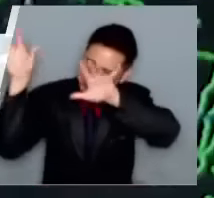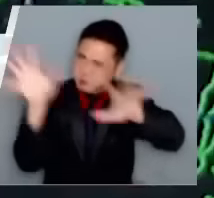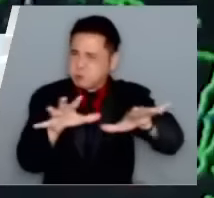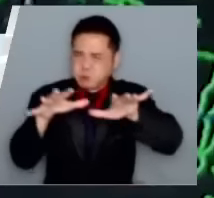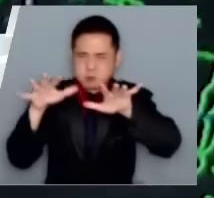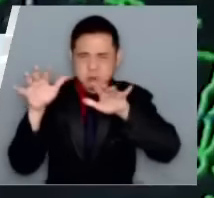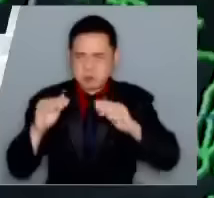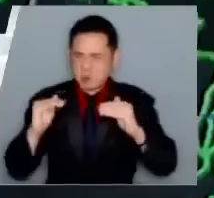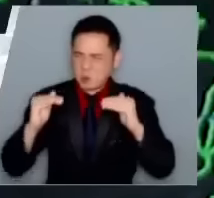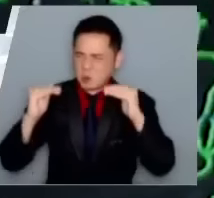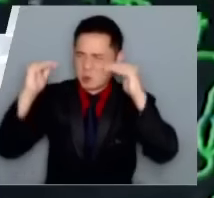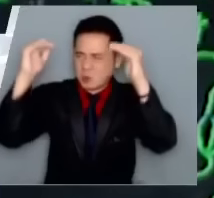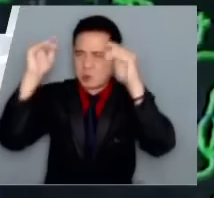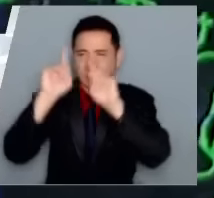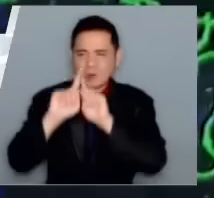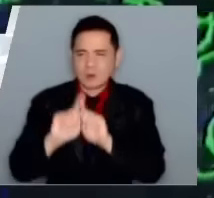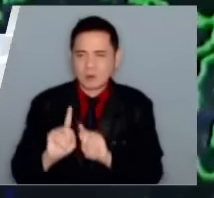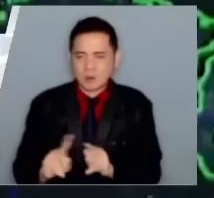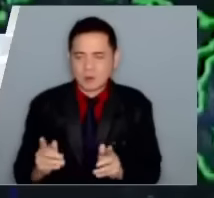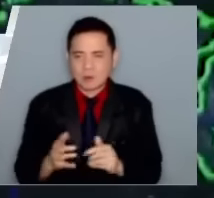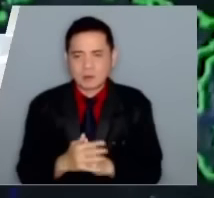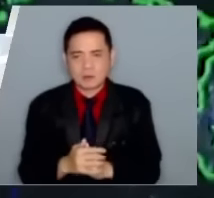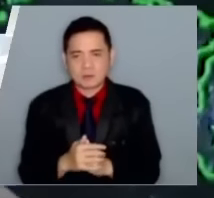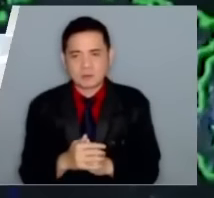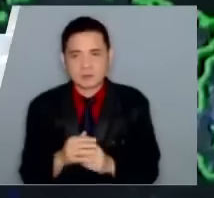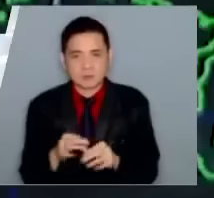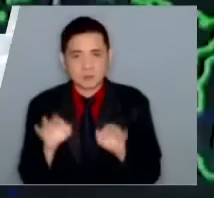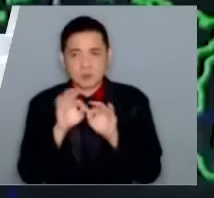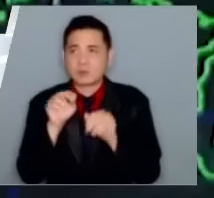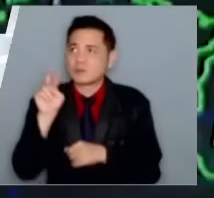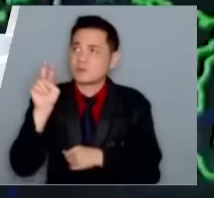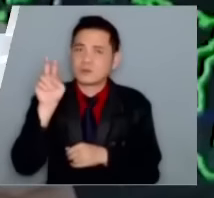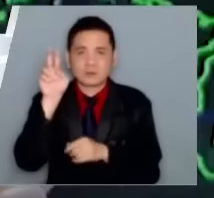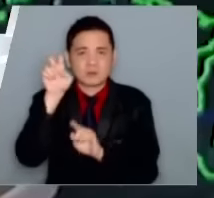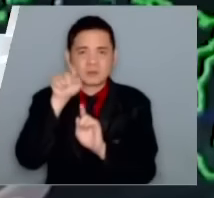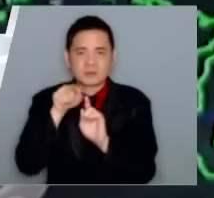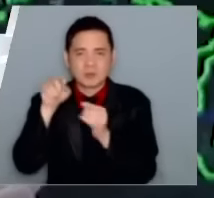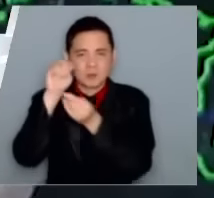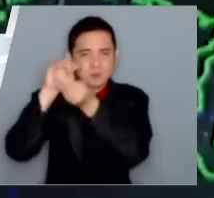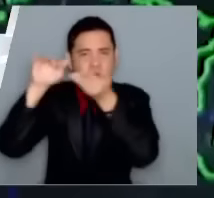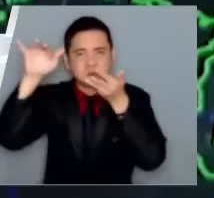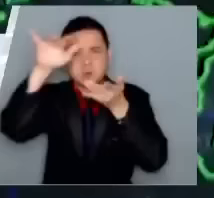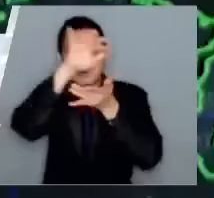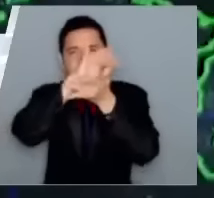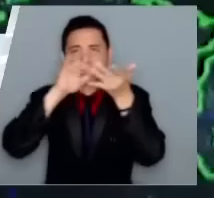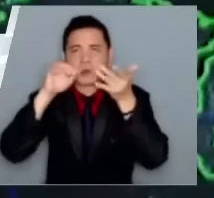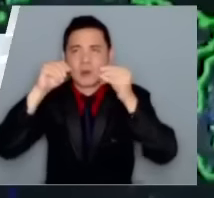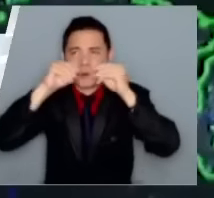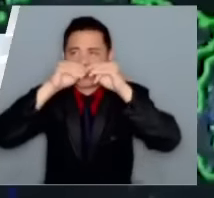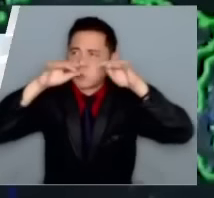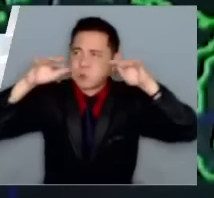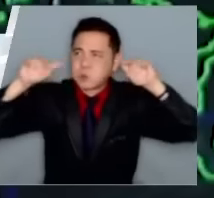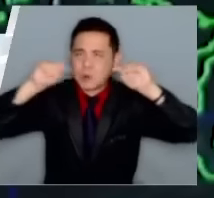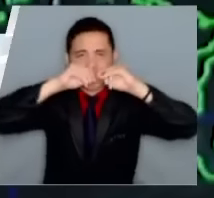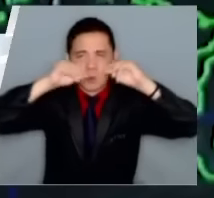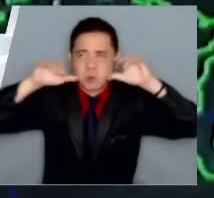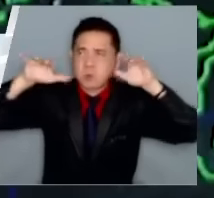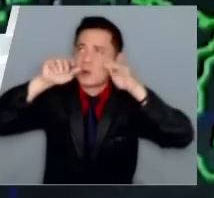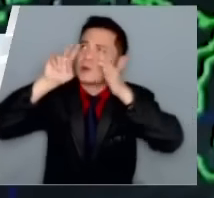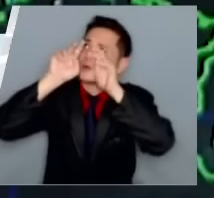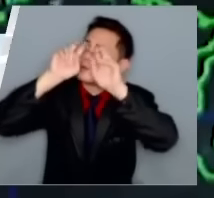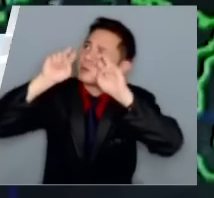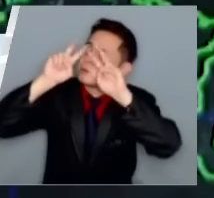So ibig sabihin po nun, yung mga kaulapan po natin is malalaki po siya or matataas yung mga kaulapan na kung saan ay malalakas po